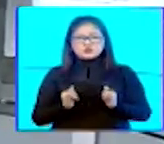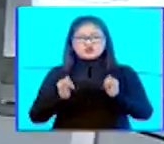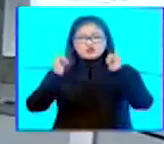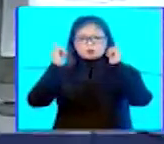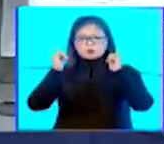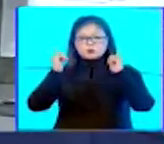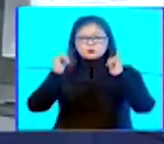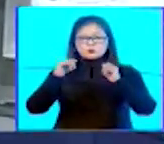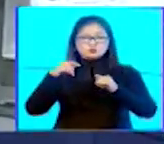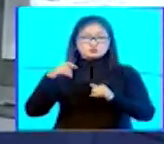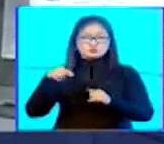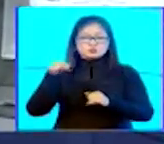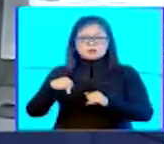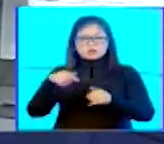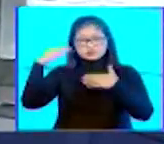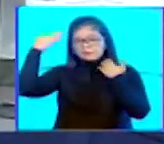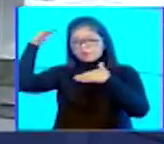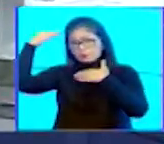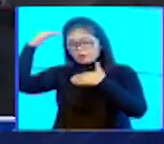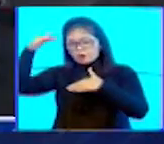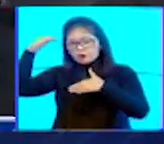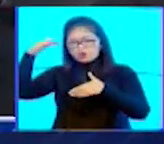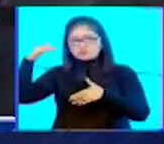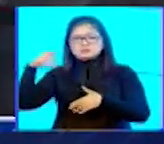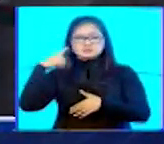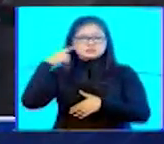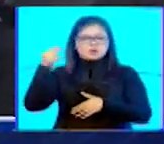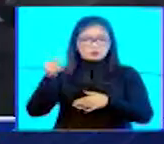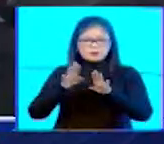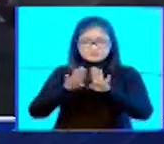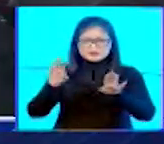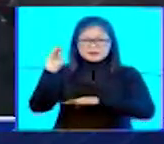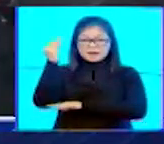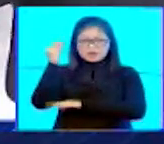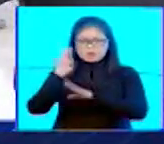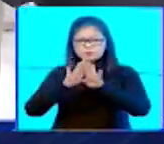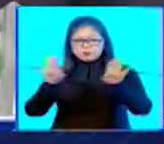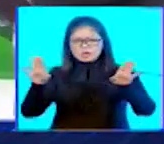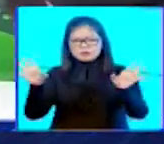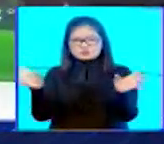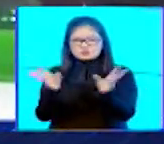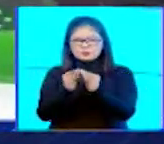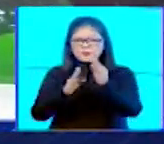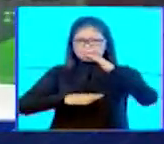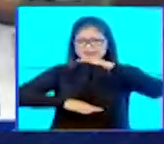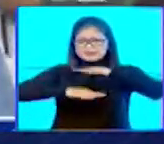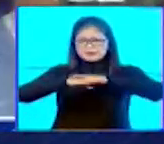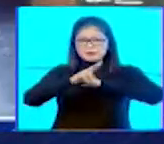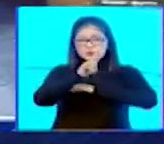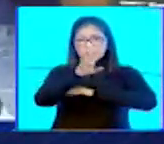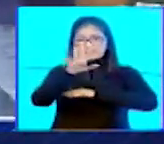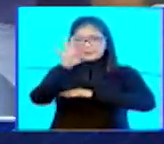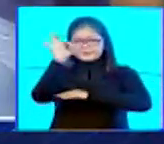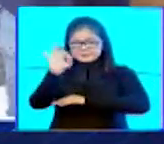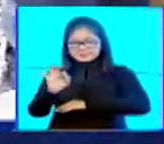Jawa Bali, mal-mal di kota Jakarta sudah boleh kembali dibuka untuk umum, namun dengan pembatasan maksimal pengunjung 25% dari